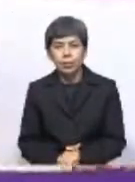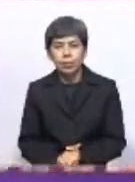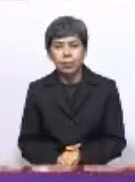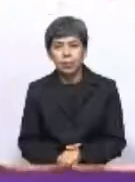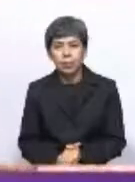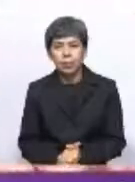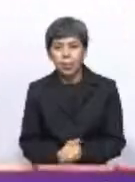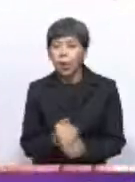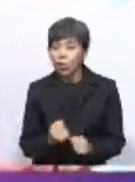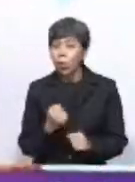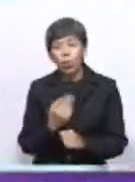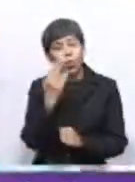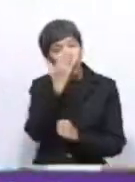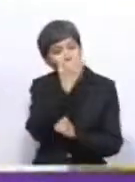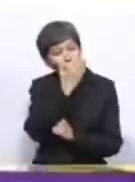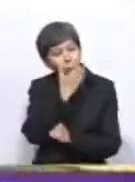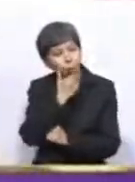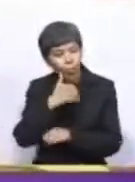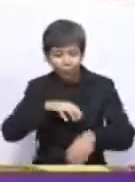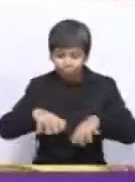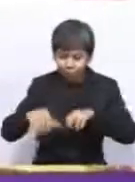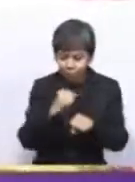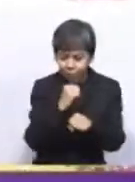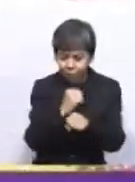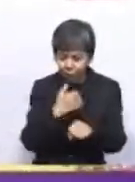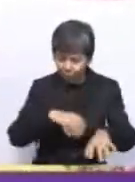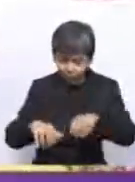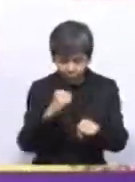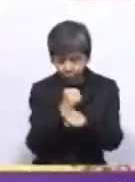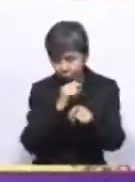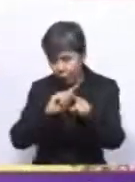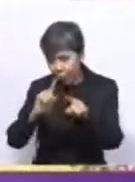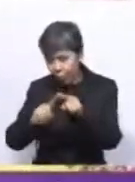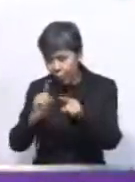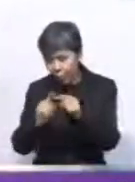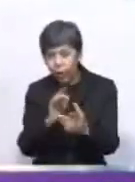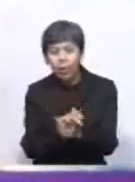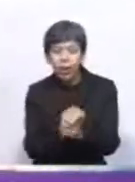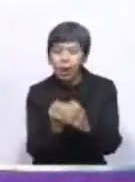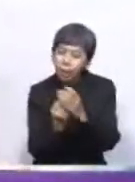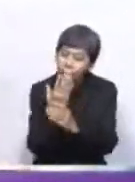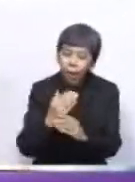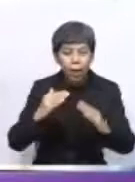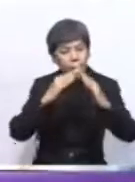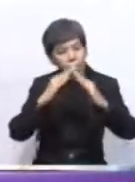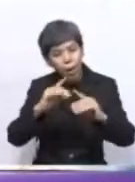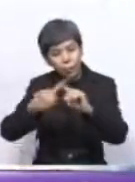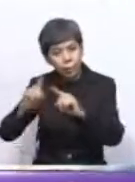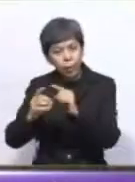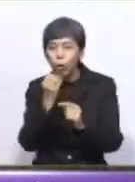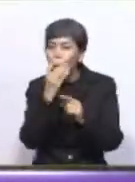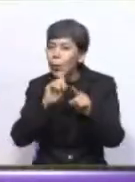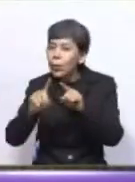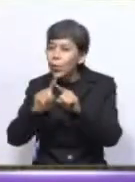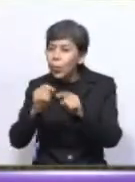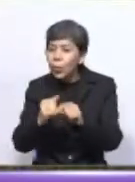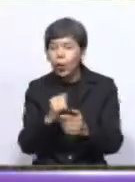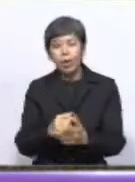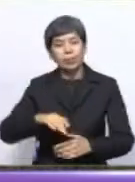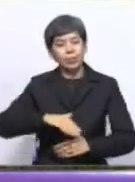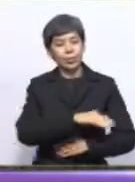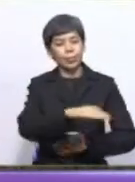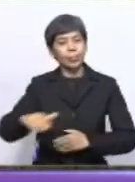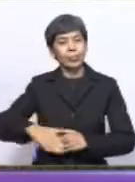โดยนอกจากความสวยสดงดงามของสถานที่นะครับที่ได้รับการประดับตกแต่งตลอดจนสิ่งปลูกสร้างและดอกไม้นานาชนิดที่รังสรรค์ให้พระลานพระ